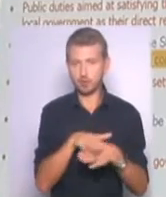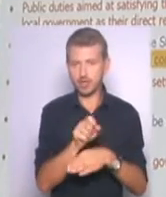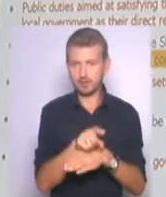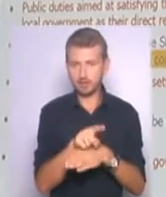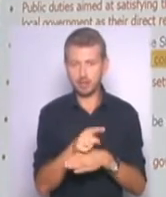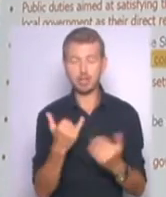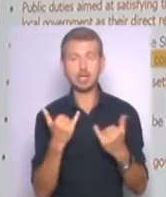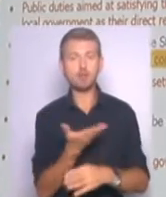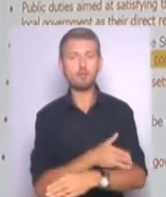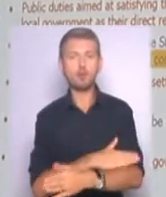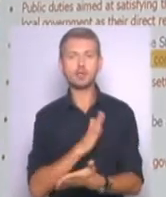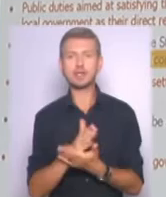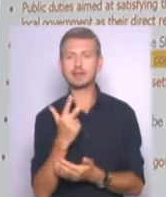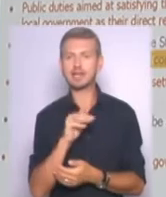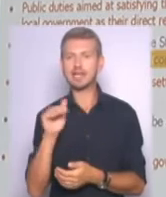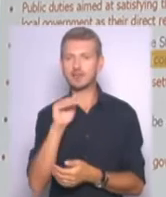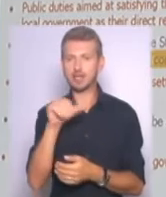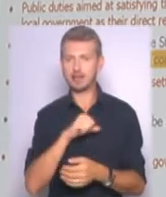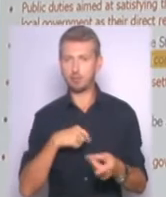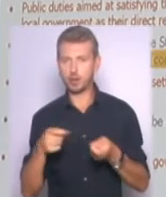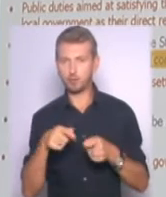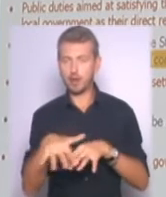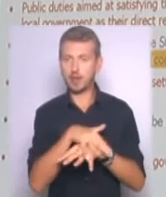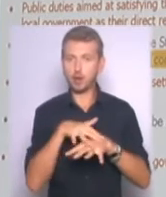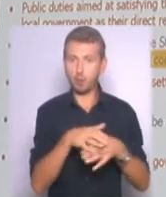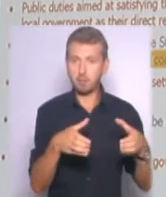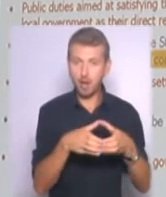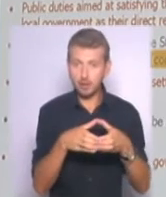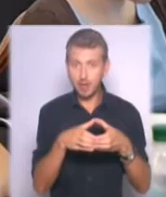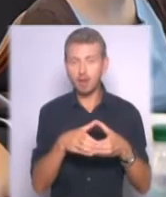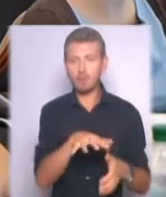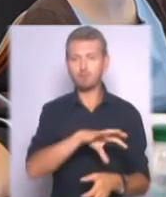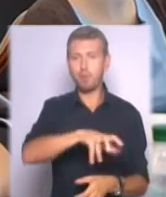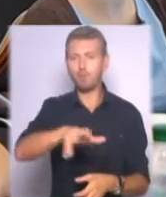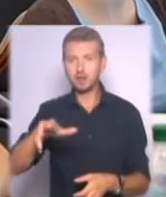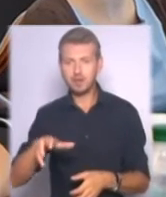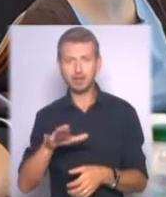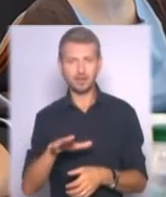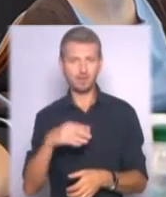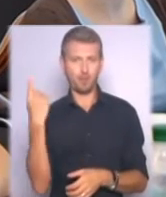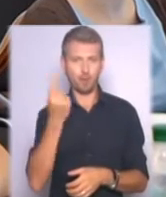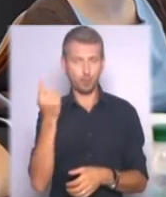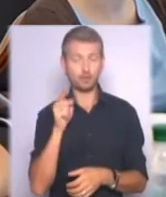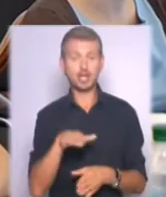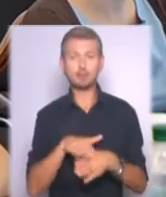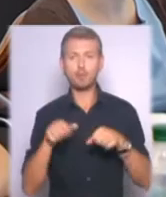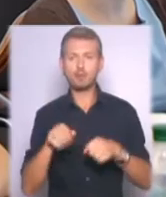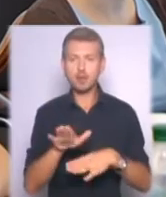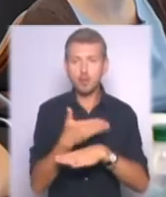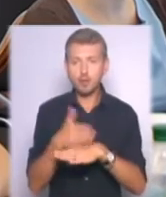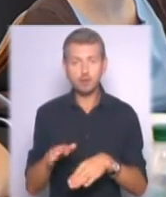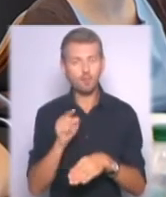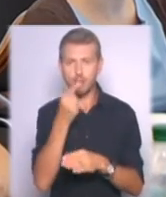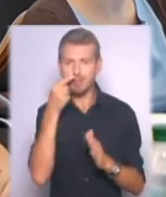ж у Польщі діє три рівні самоврядування – громада, повіти та воєводство. Їхні повноваження розділено так, що вони не